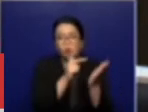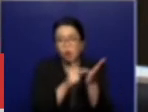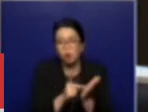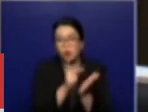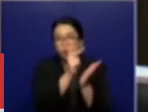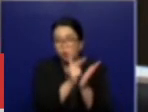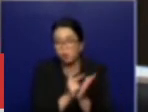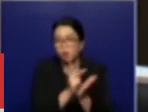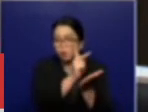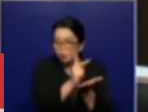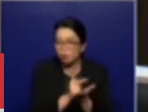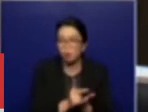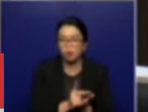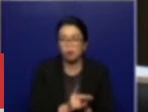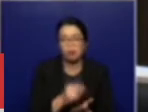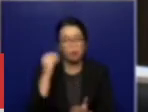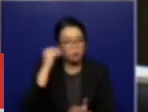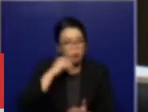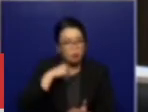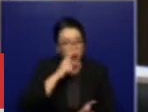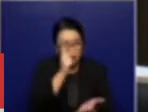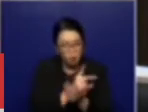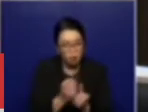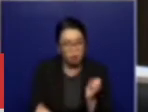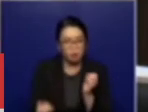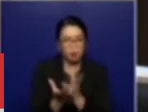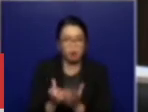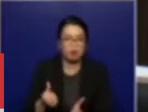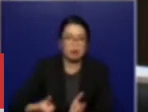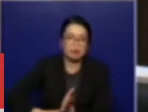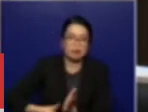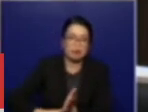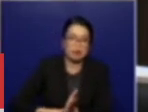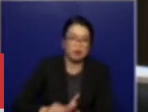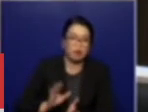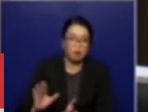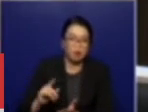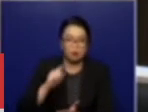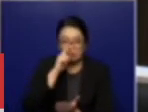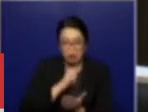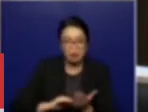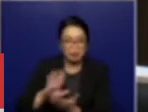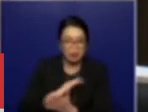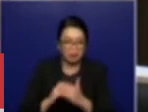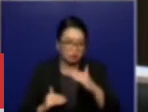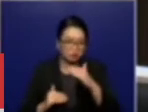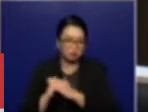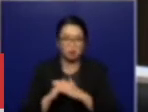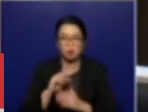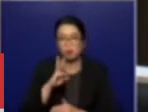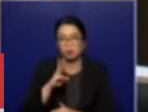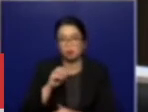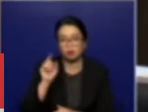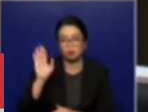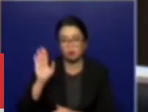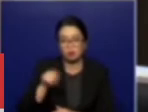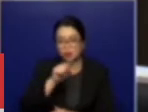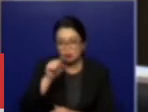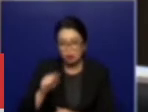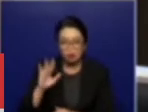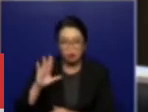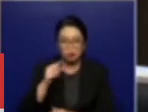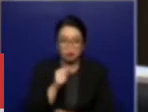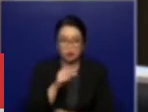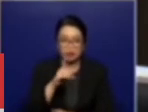จะส่งผลกระทบไปยังหนี้สาธารณะที่อาจจะสูงเกินร้อยละ60ของ GDP นะ